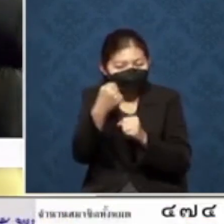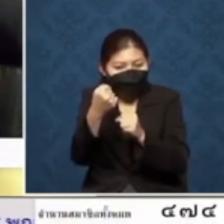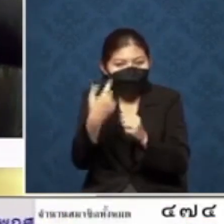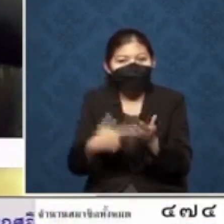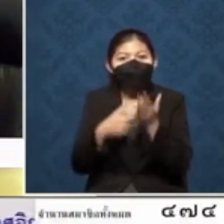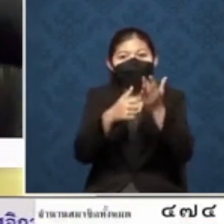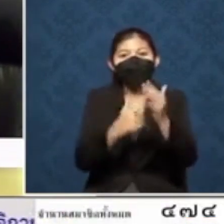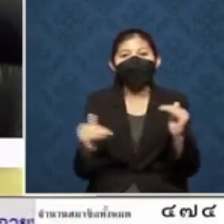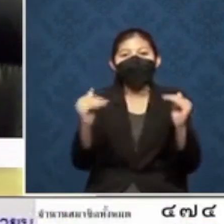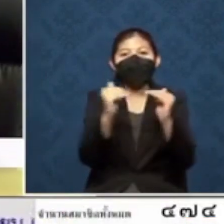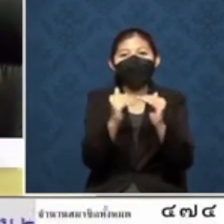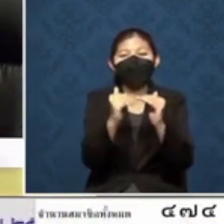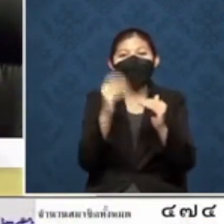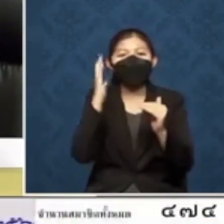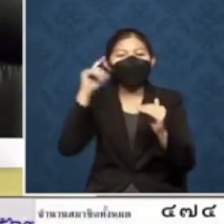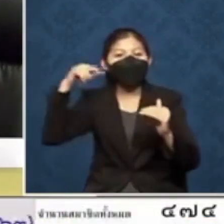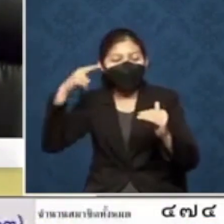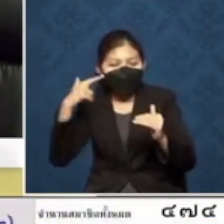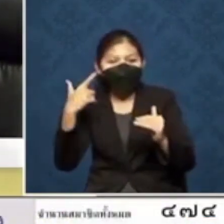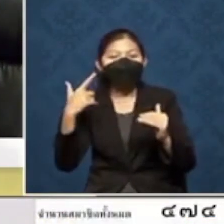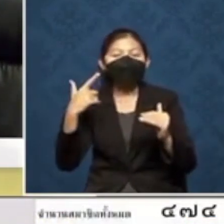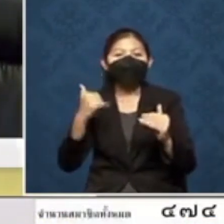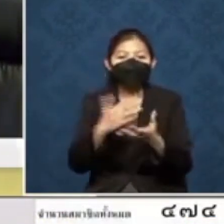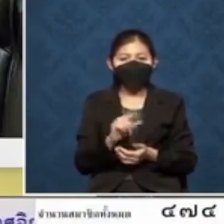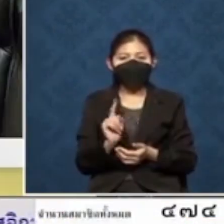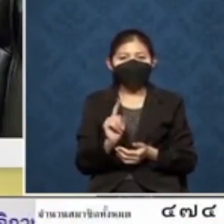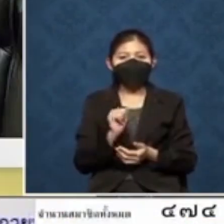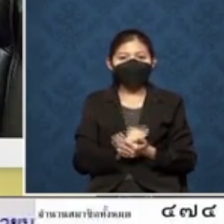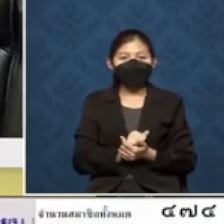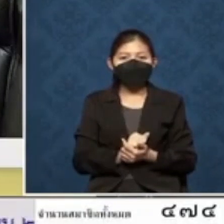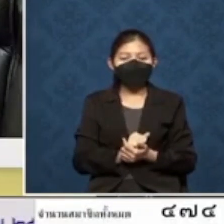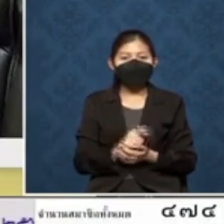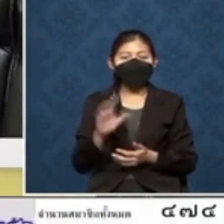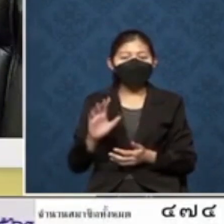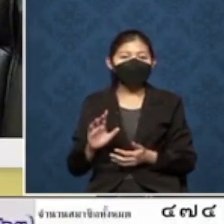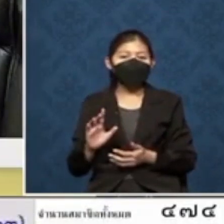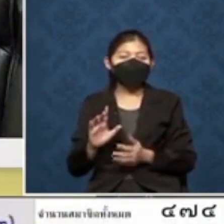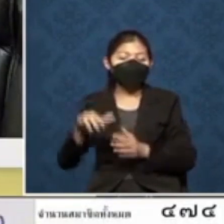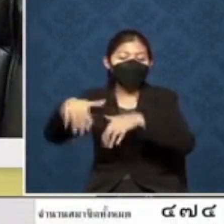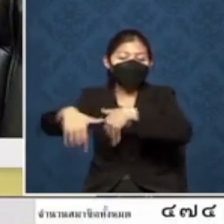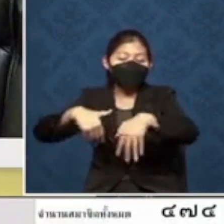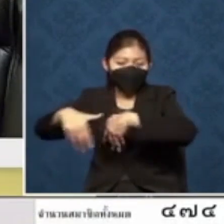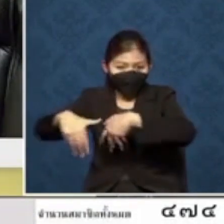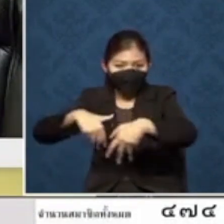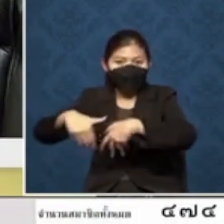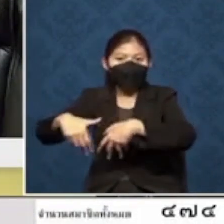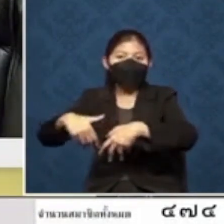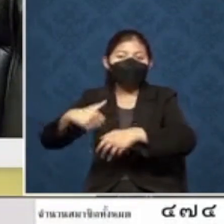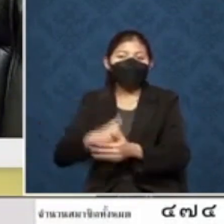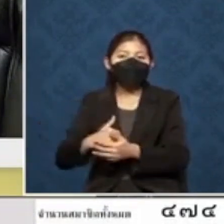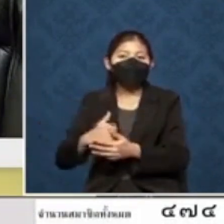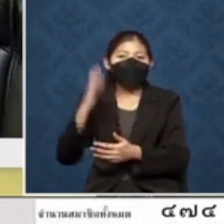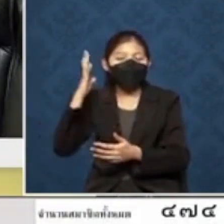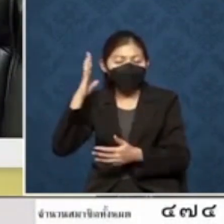เสียวมากที่สุดสำหรับพลเอกประยุทธ์นั่นเพราะอภิปรายไม่ไว้วางใจครั้งนี้เสียงของ